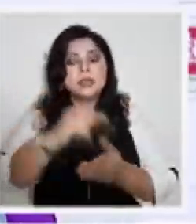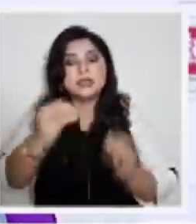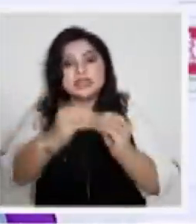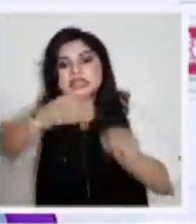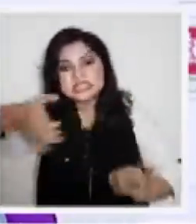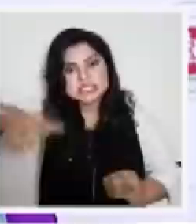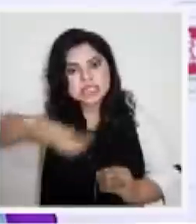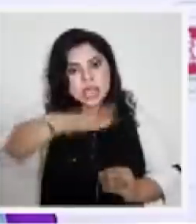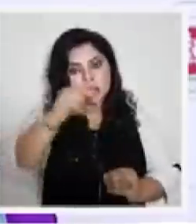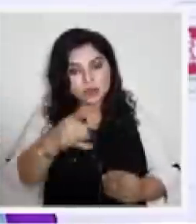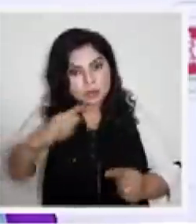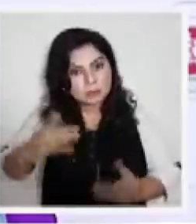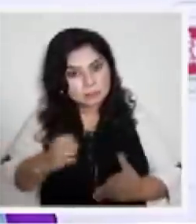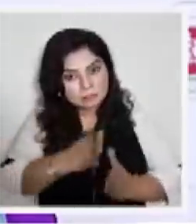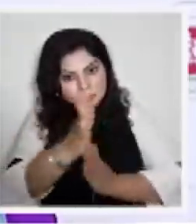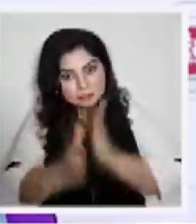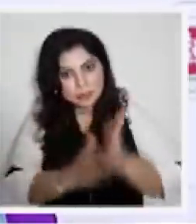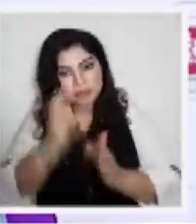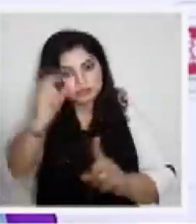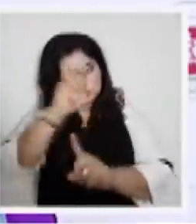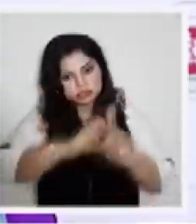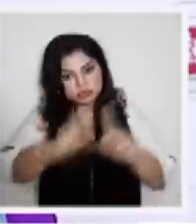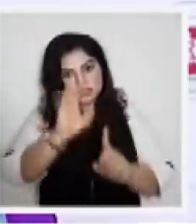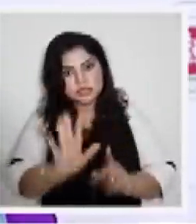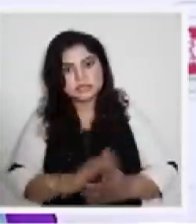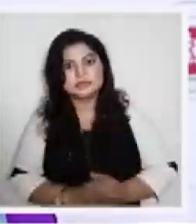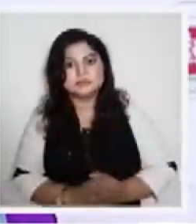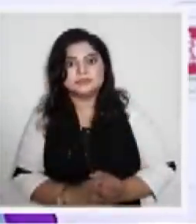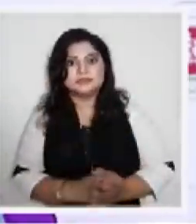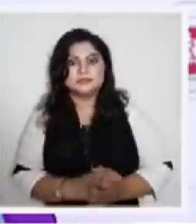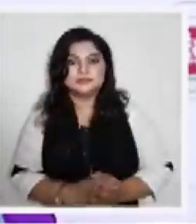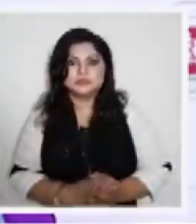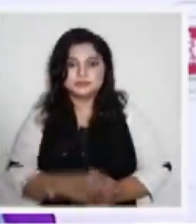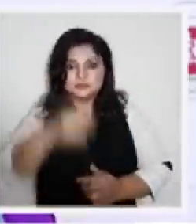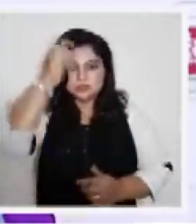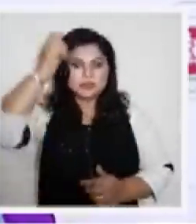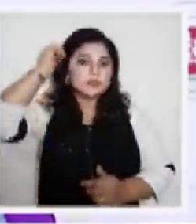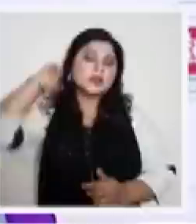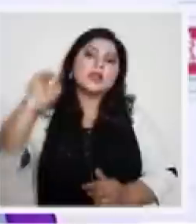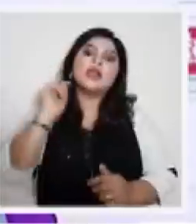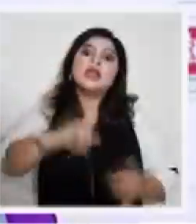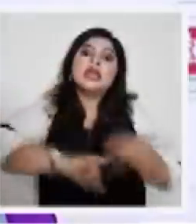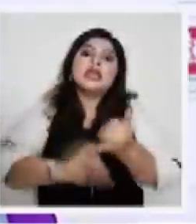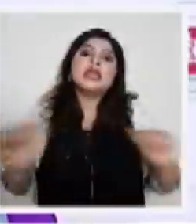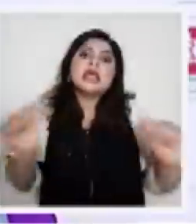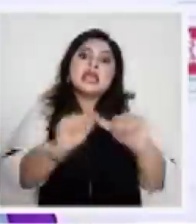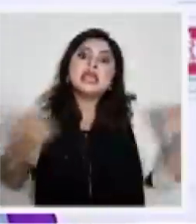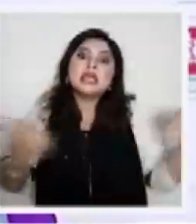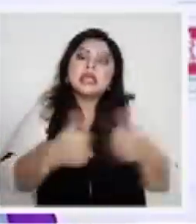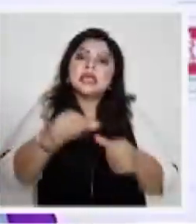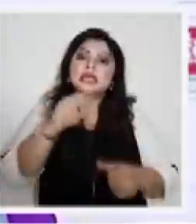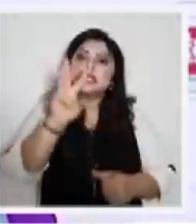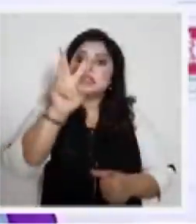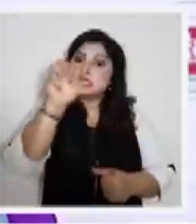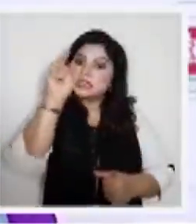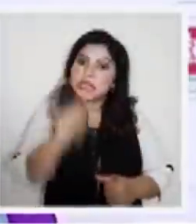749,665 জন, সকল আন্তর্জাতিক বিমানবন্দর, স্থলবন্দর এবং সমুদ্র বন্দর সহ ক্যান্টনমেন্ট রেল স্টেশনে এই স্ক্রিনিংগুলো হয়েছে।